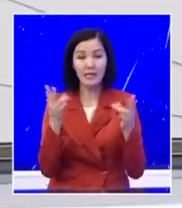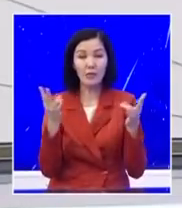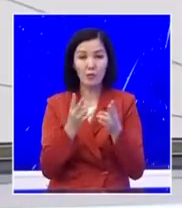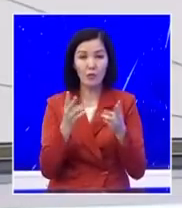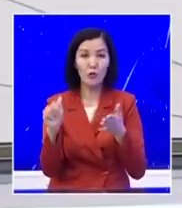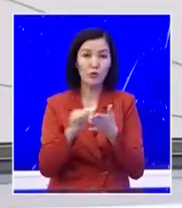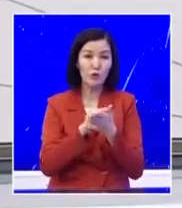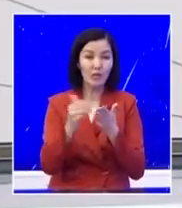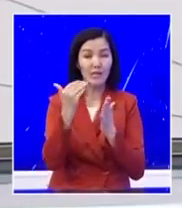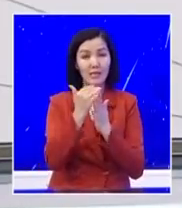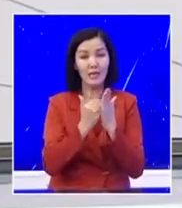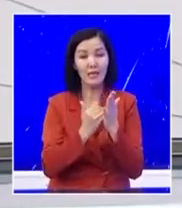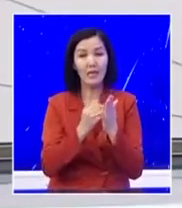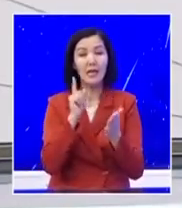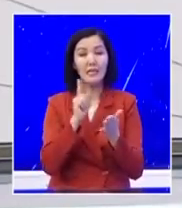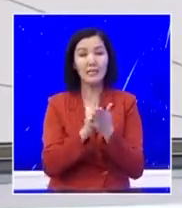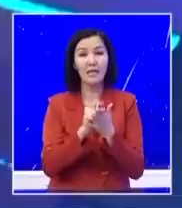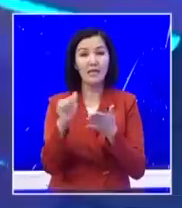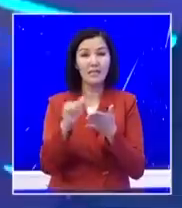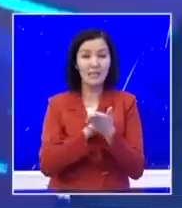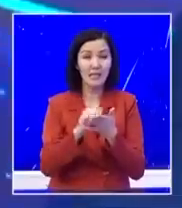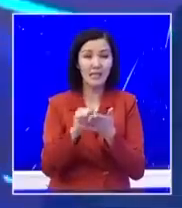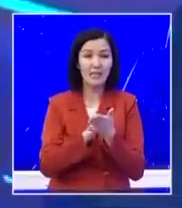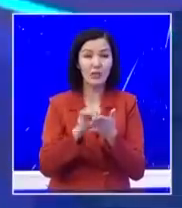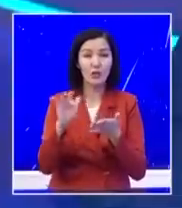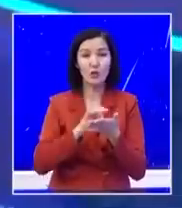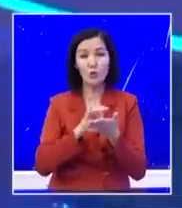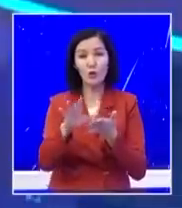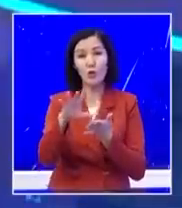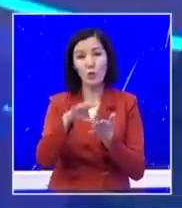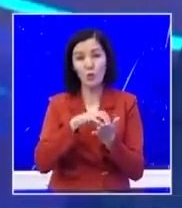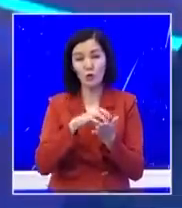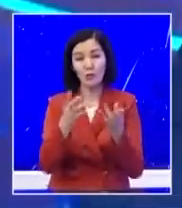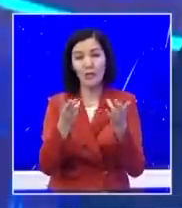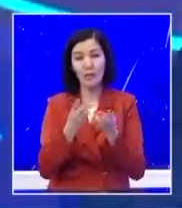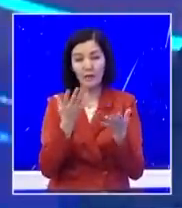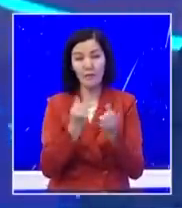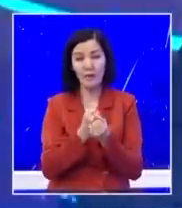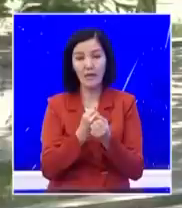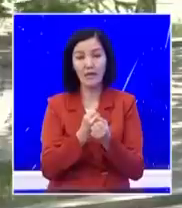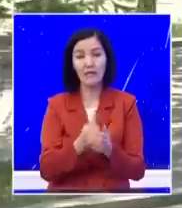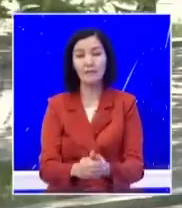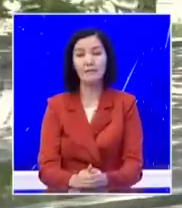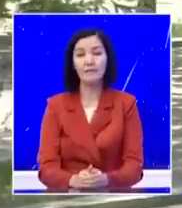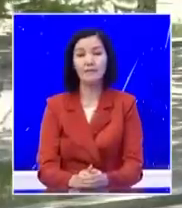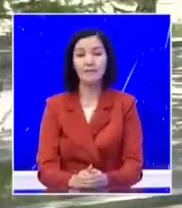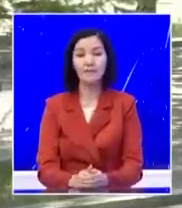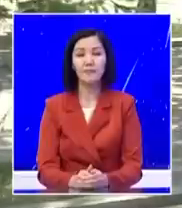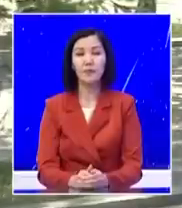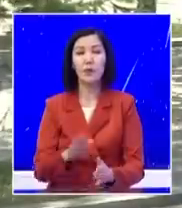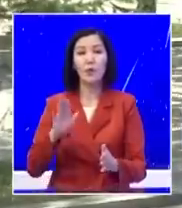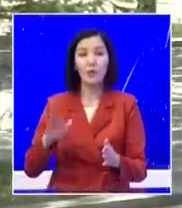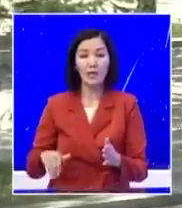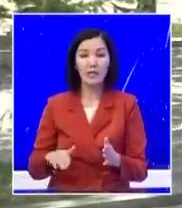құжаттардың тізімінде салық декларациясы мен шоттан көшірмелер бар. Коммерциялық құпияға келігу деген жоқ. Содан кейін